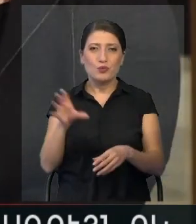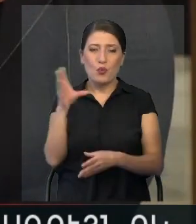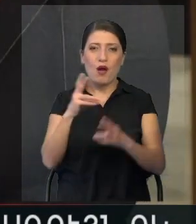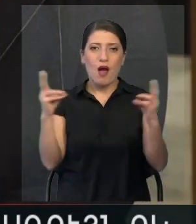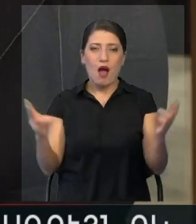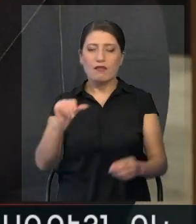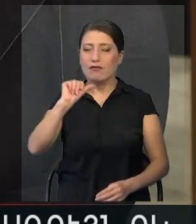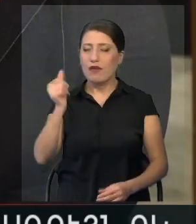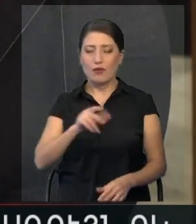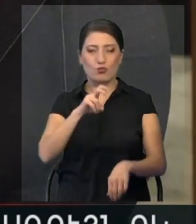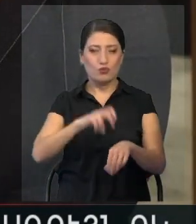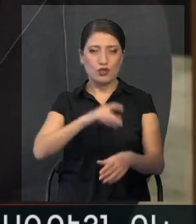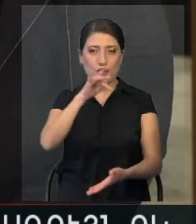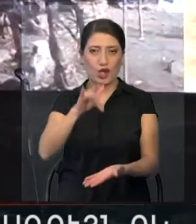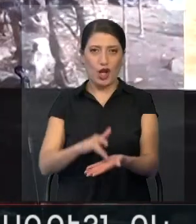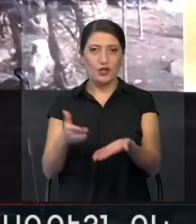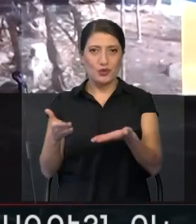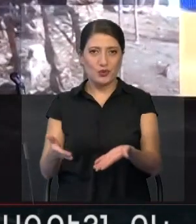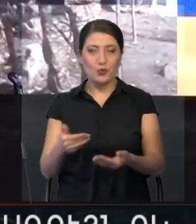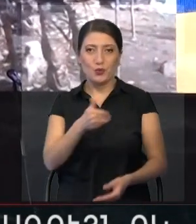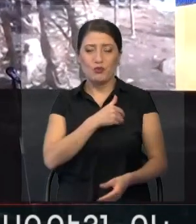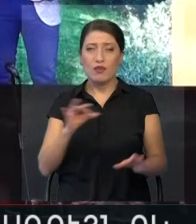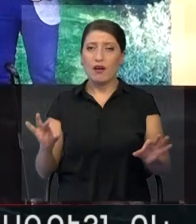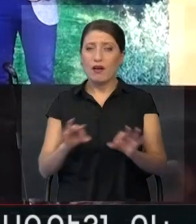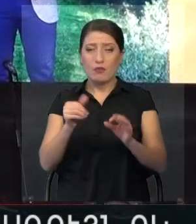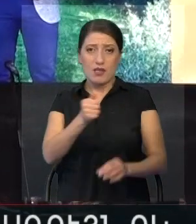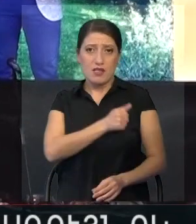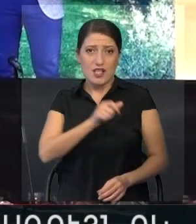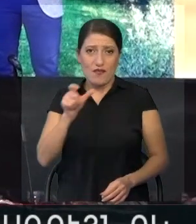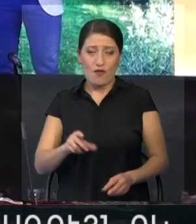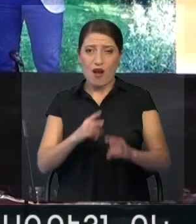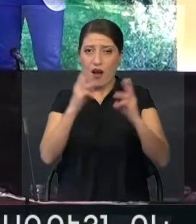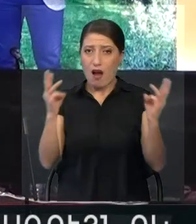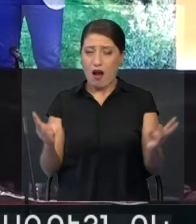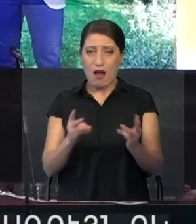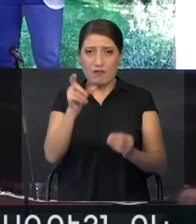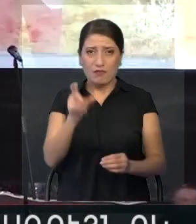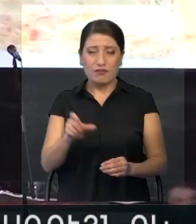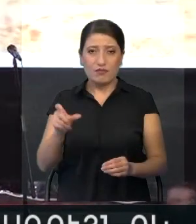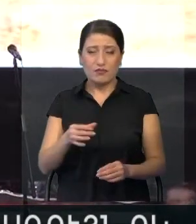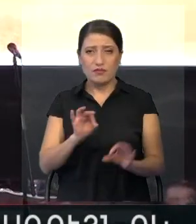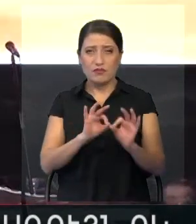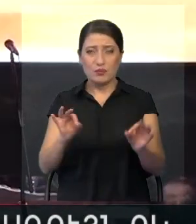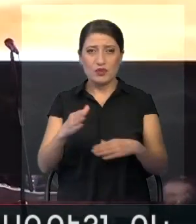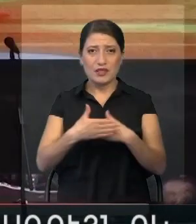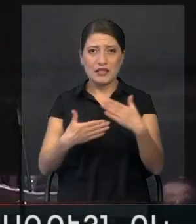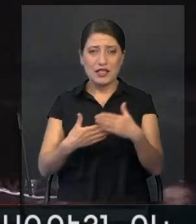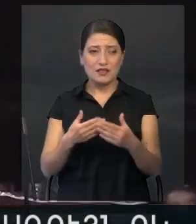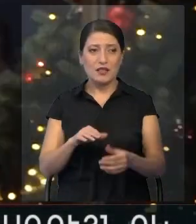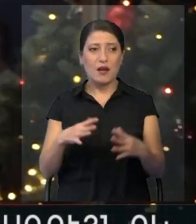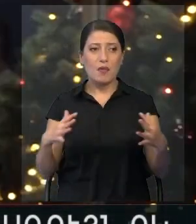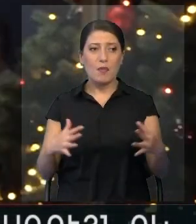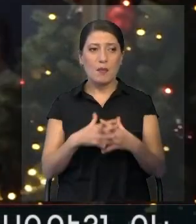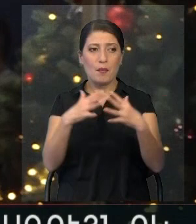այլվածքաբանականը լավագույն բուժկենտրոն դարձրել։ Միայն ուզում է, որ էլ երբեք զինվորներին պետք չգան այլվածքաբանների հմուտ ձեռքերը։ Պատերազմը